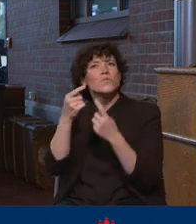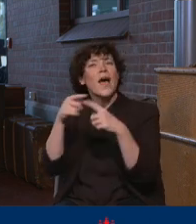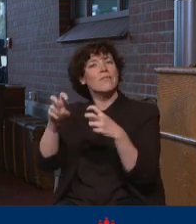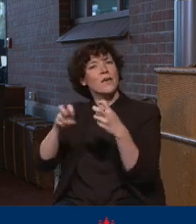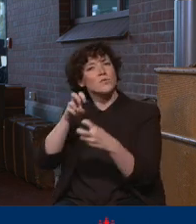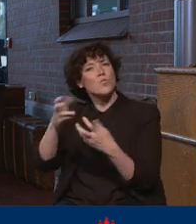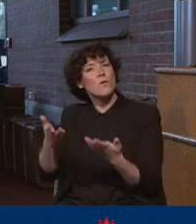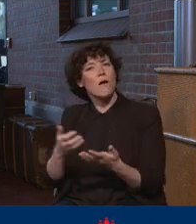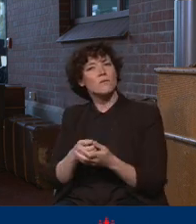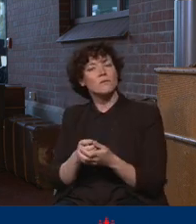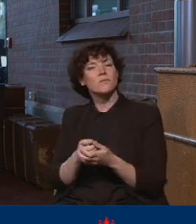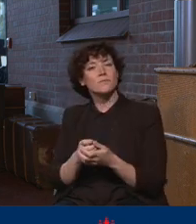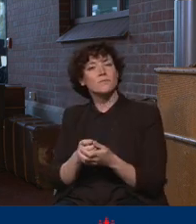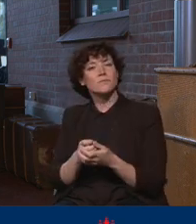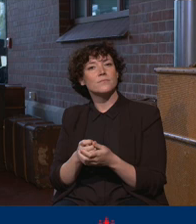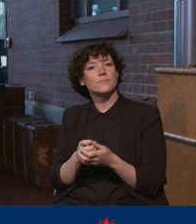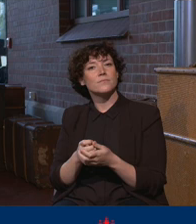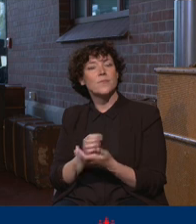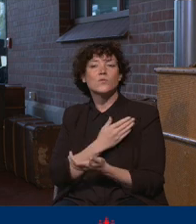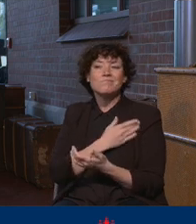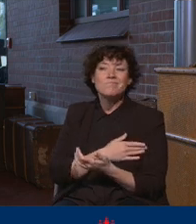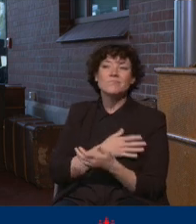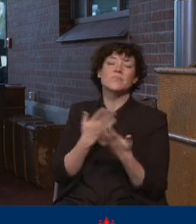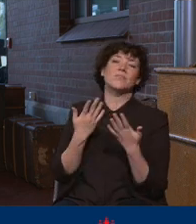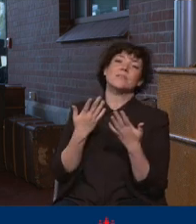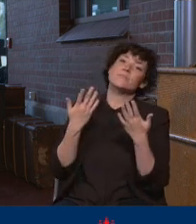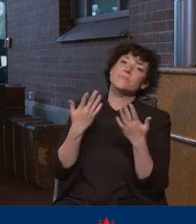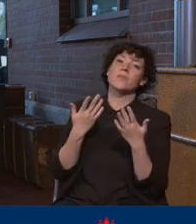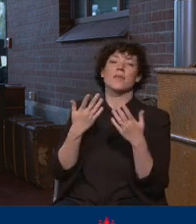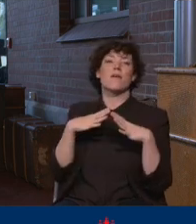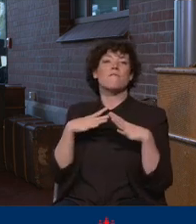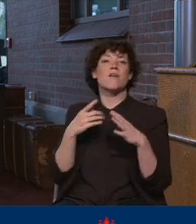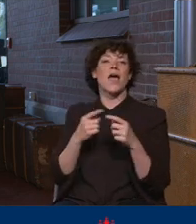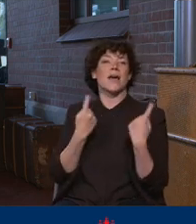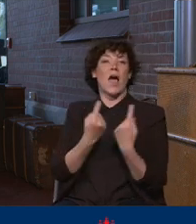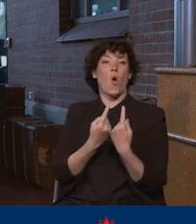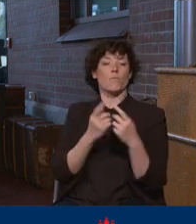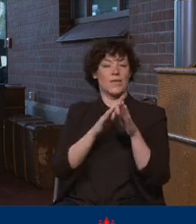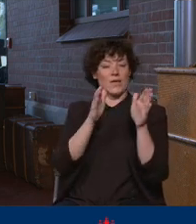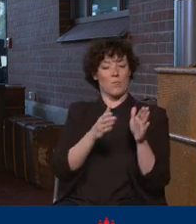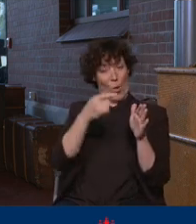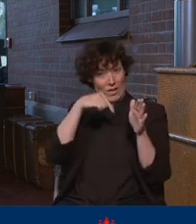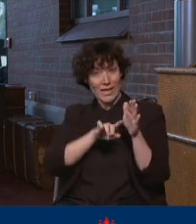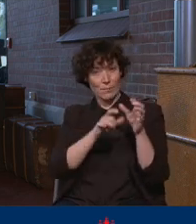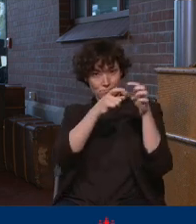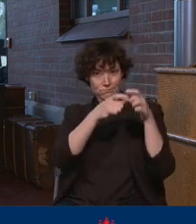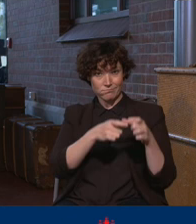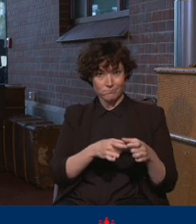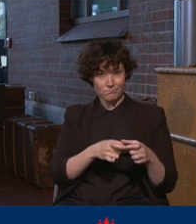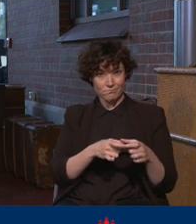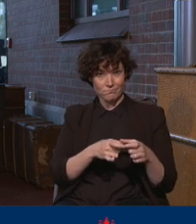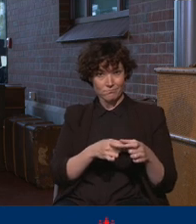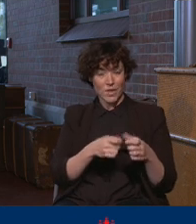umzugehen einerseits die freiräume in gebäuden zu schaffen um das mal deutlich zu sagen dass spam